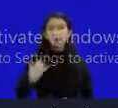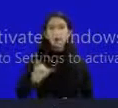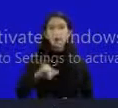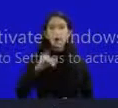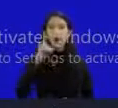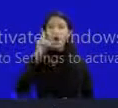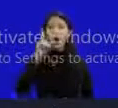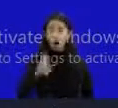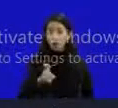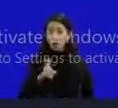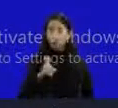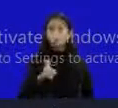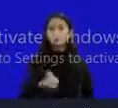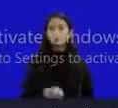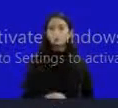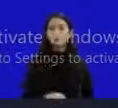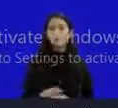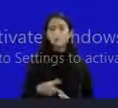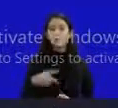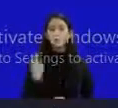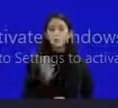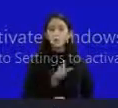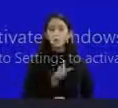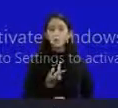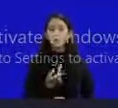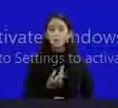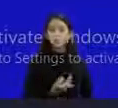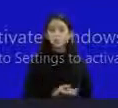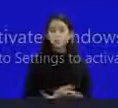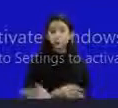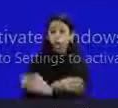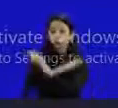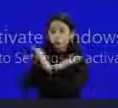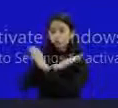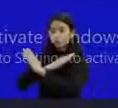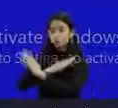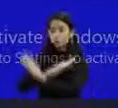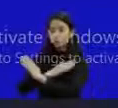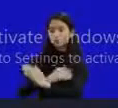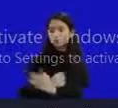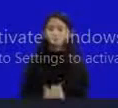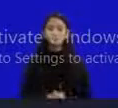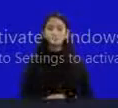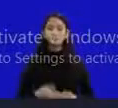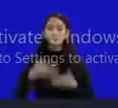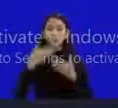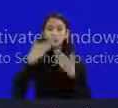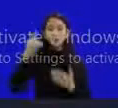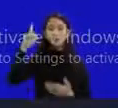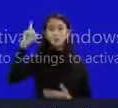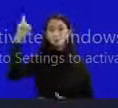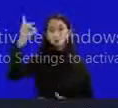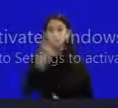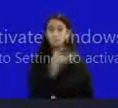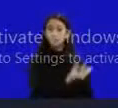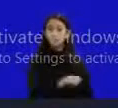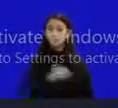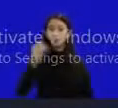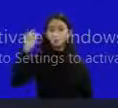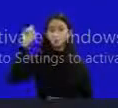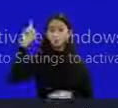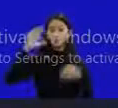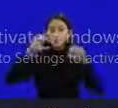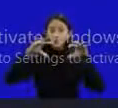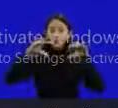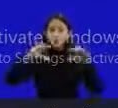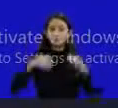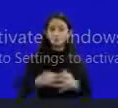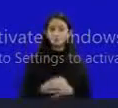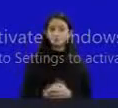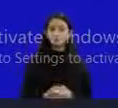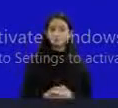kita harus tangani segera terima kasih wassalamualaikum warahmatullah beberapa